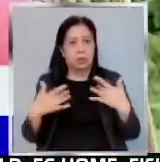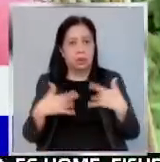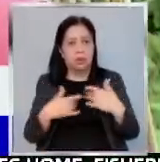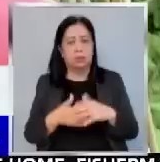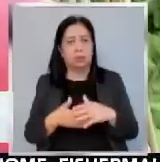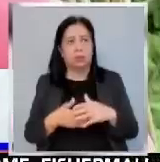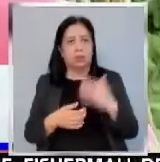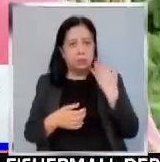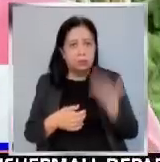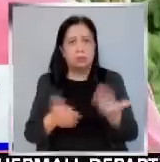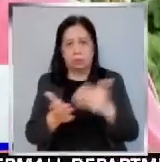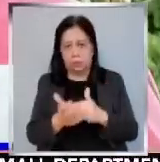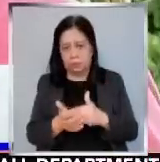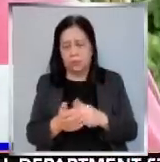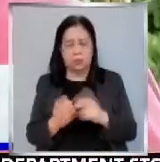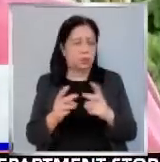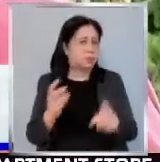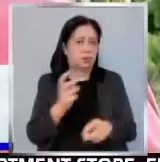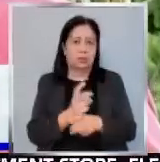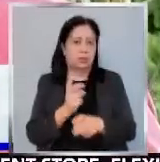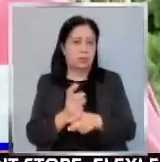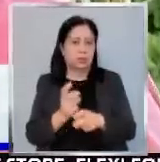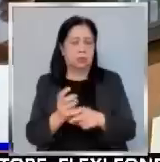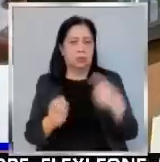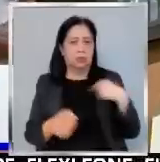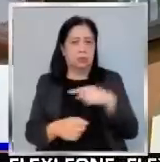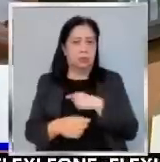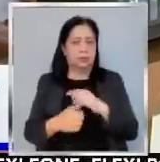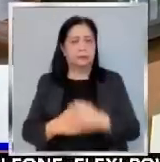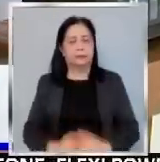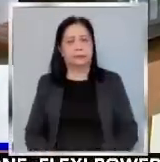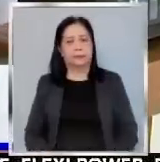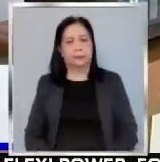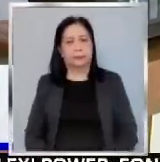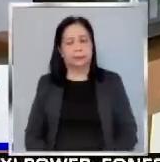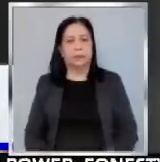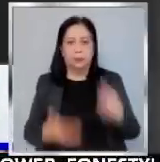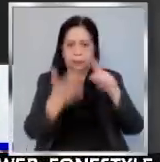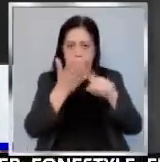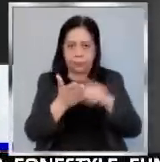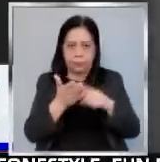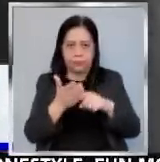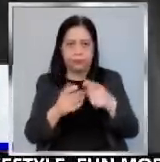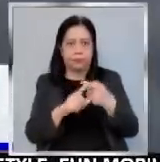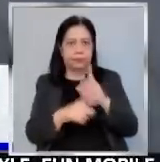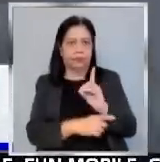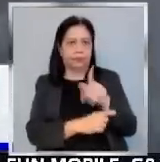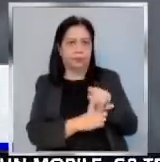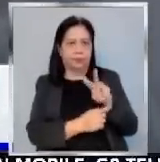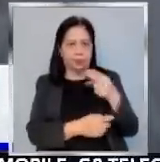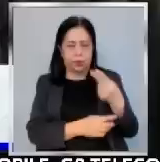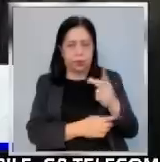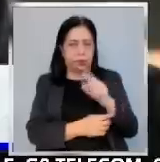mawawala. Napakahirap po yun sa amin po, sir. Na-inspeksyon na ng mga taga Department of Public Works and Highways ang